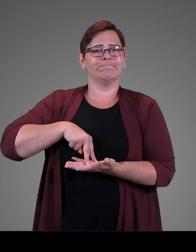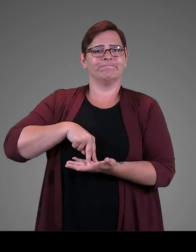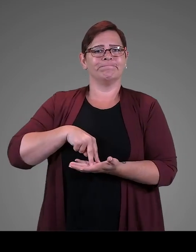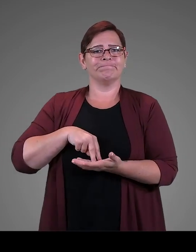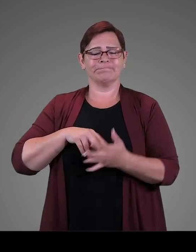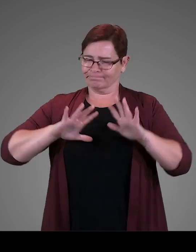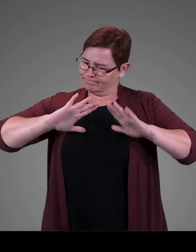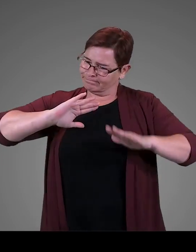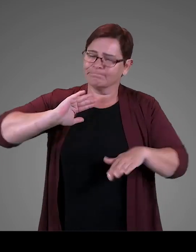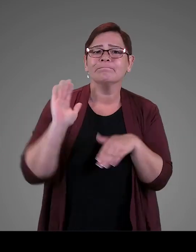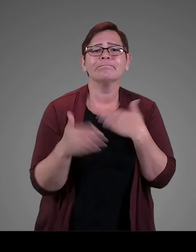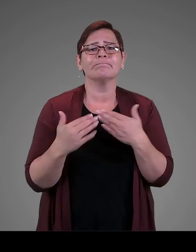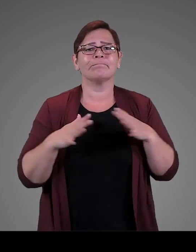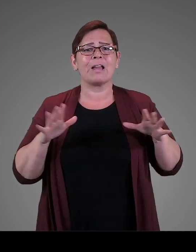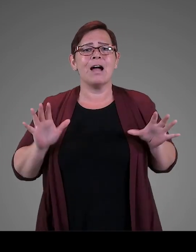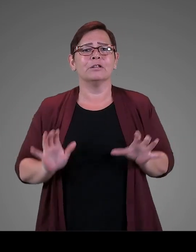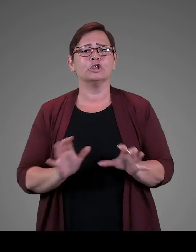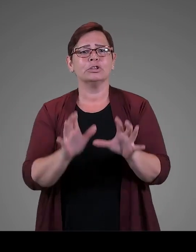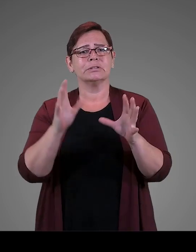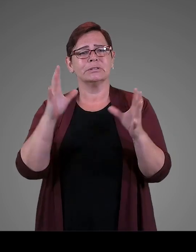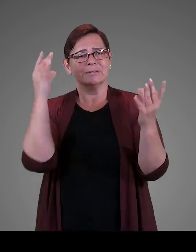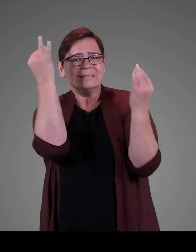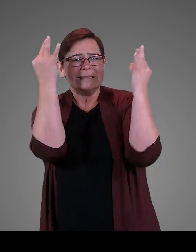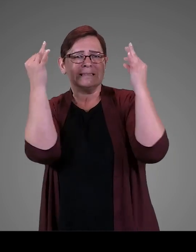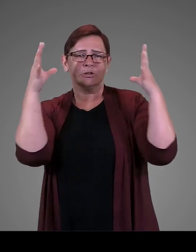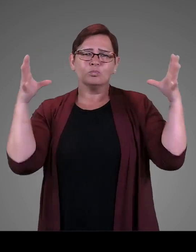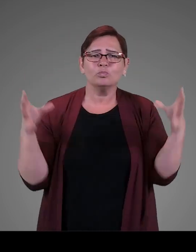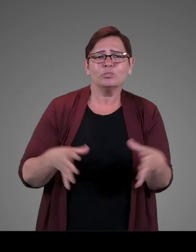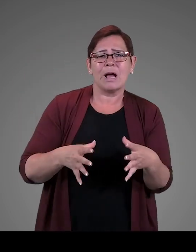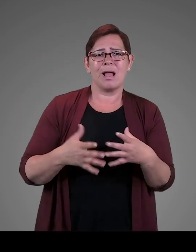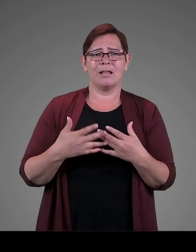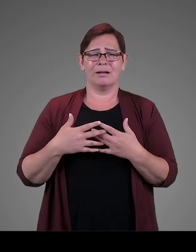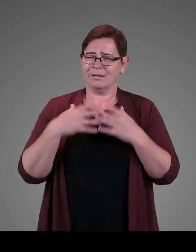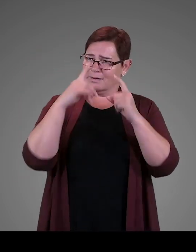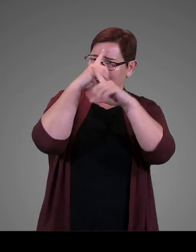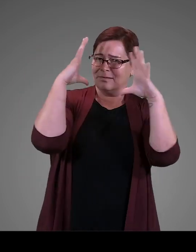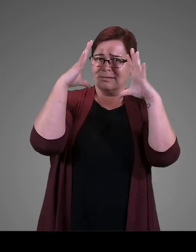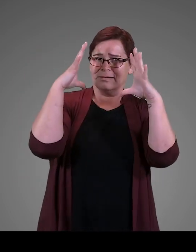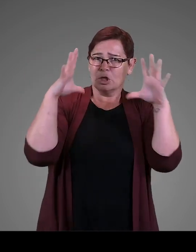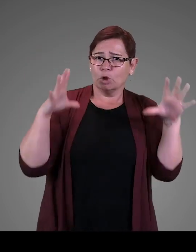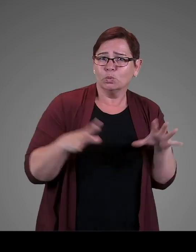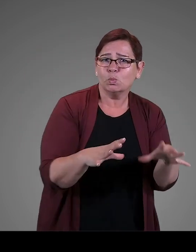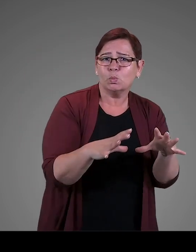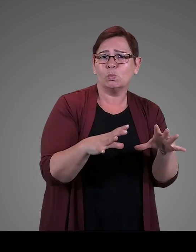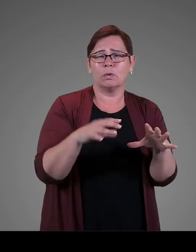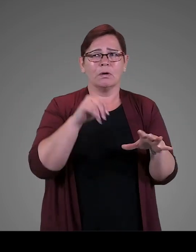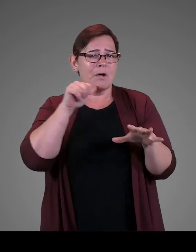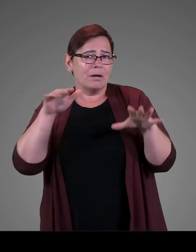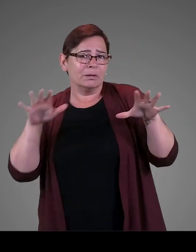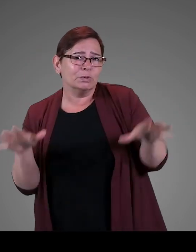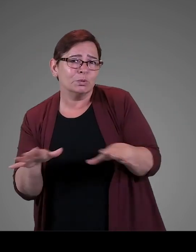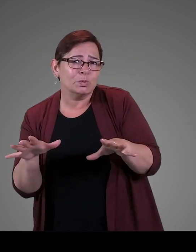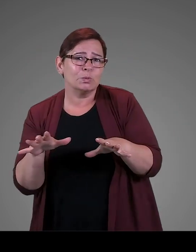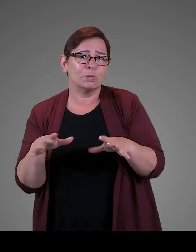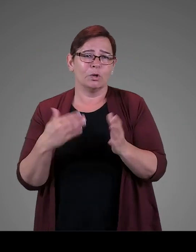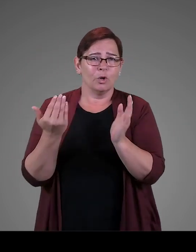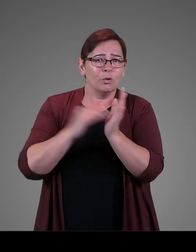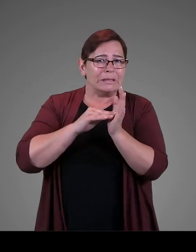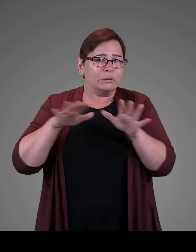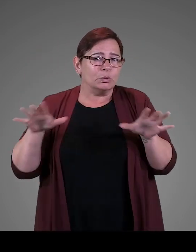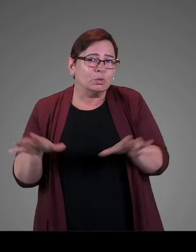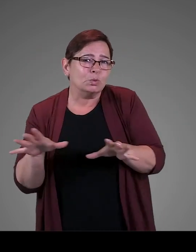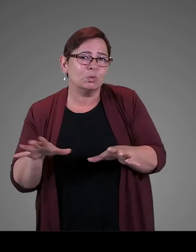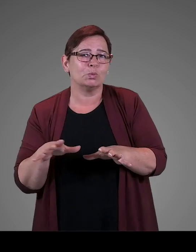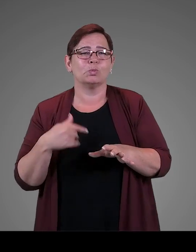position, de retourner à l'action. Et aussi comme de penser ensemble à l'idée de faire, défaire,